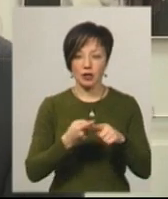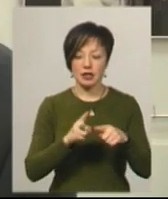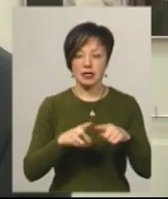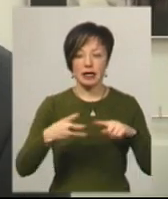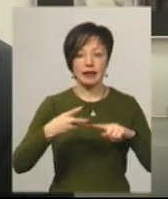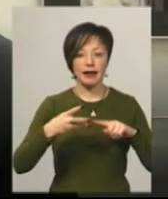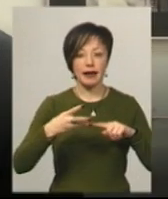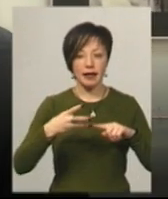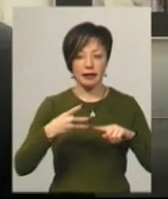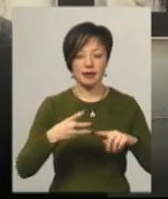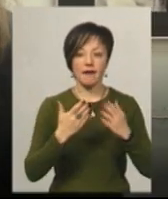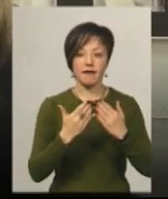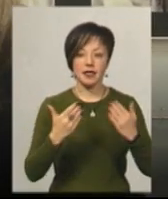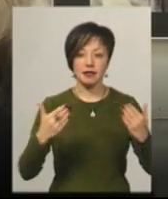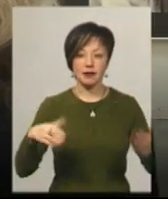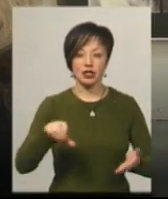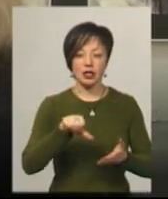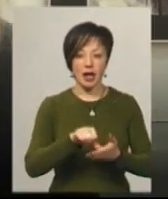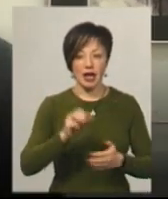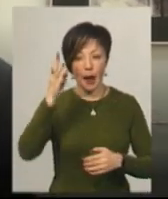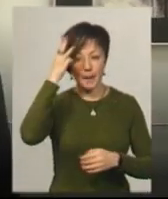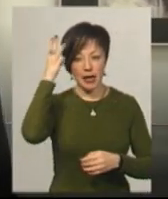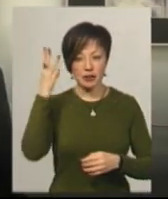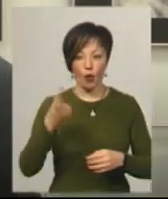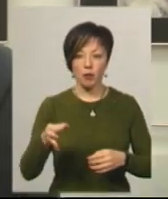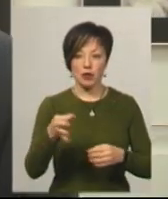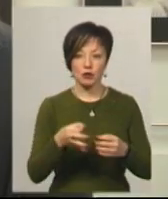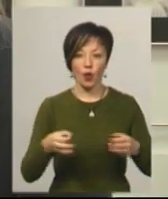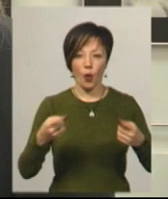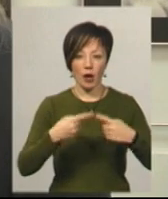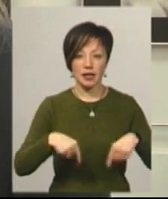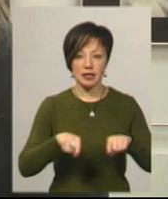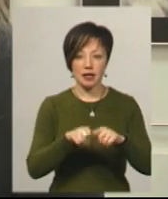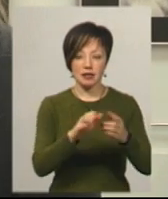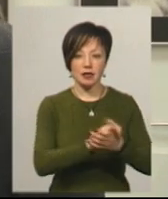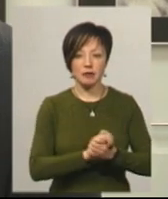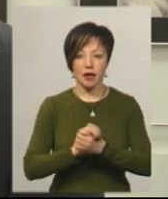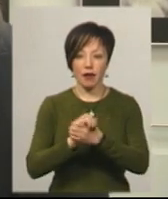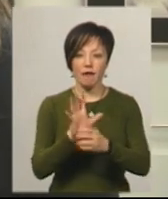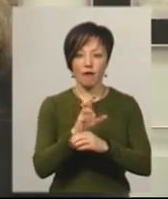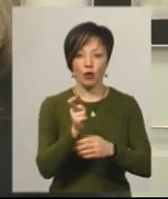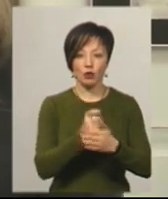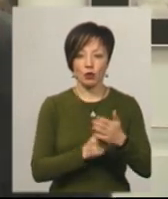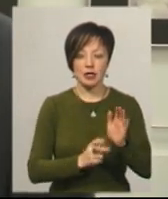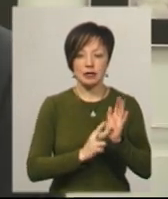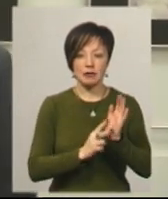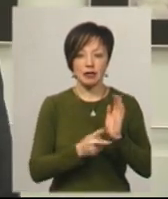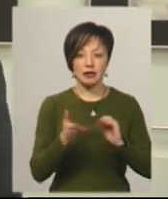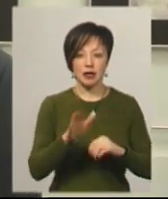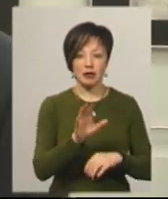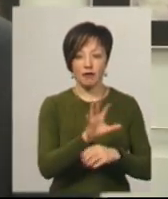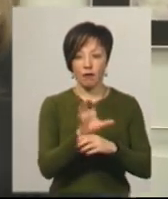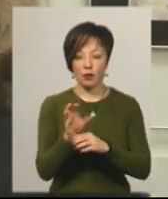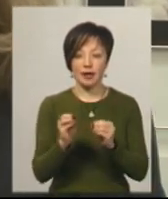Це третя за рахунком виставка членів Хмельницької обласної організації спілки фотохудожників України в цьому музеї. Тут 70 фотографій,